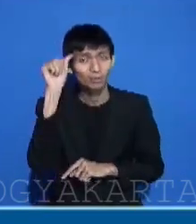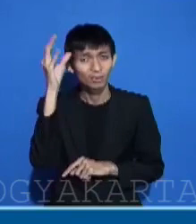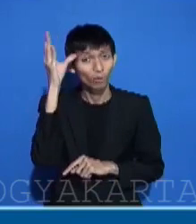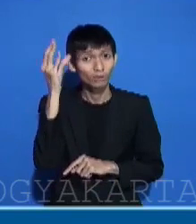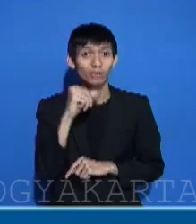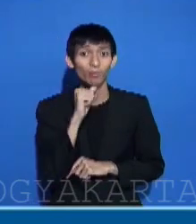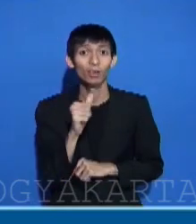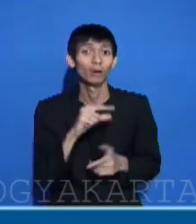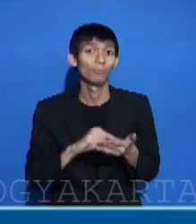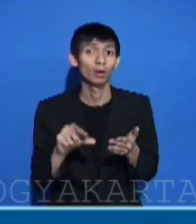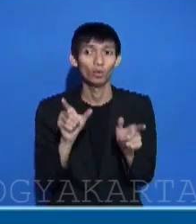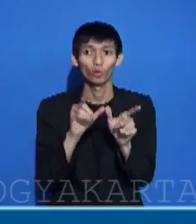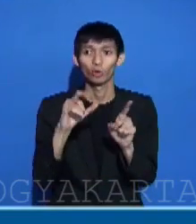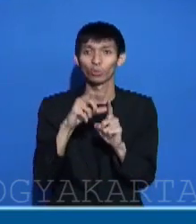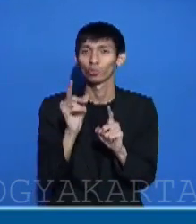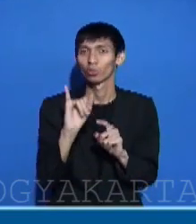Inang